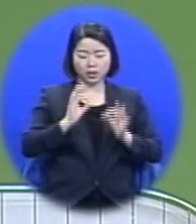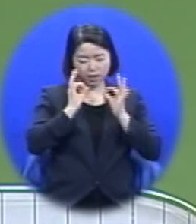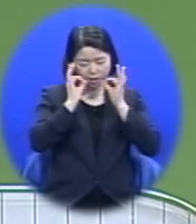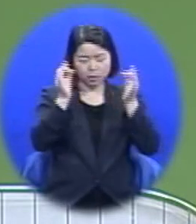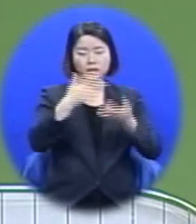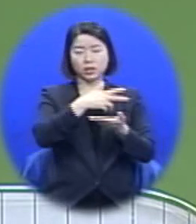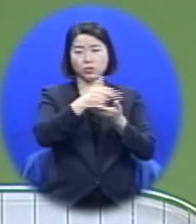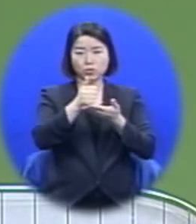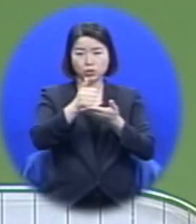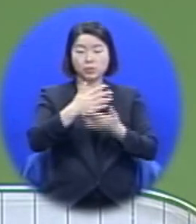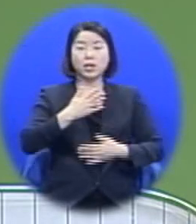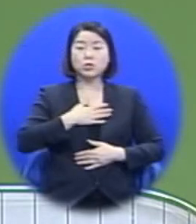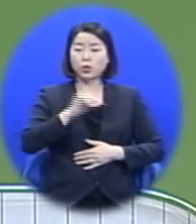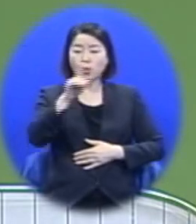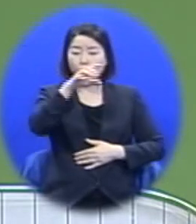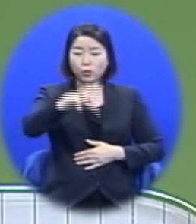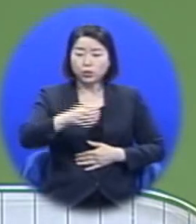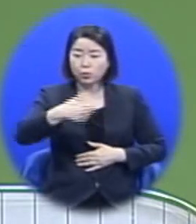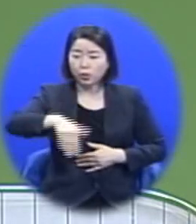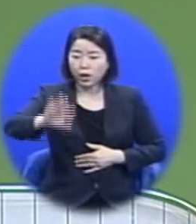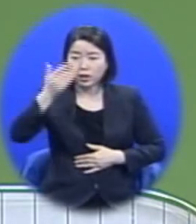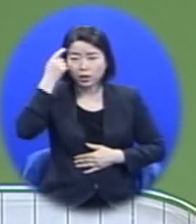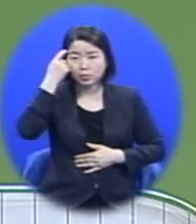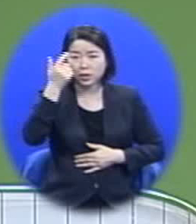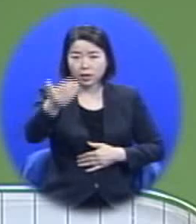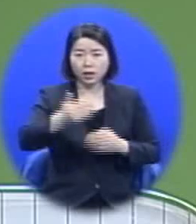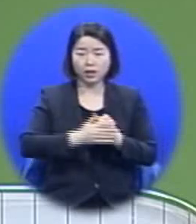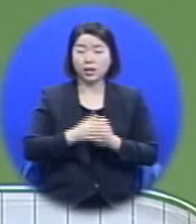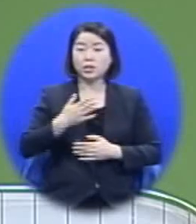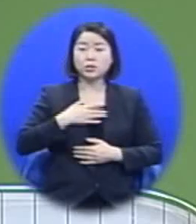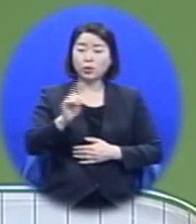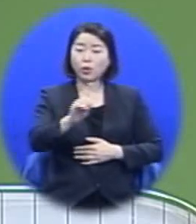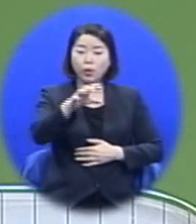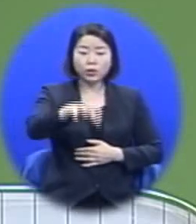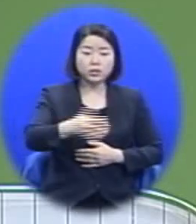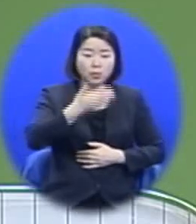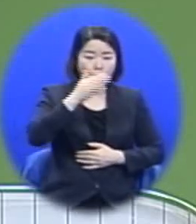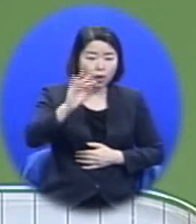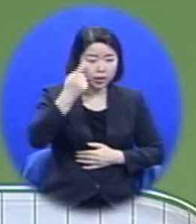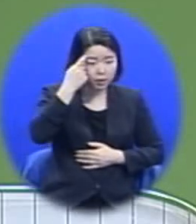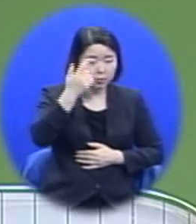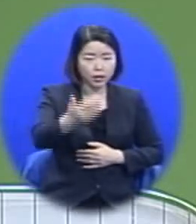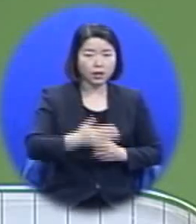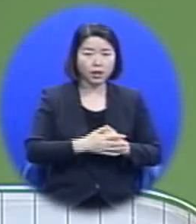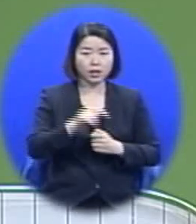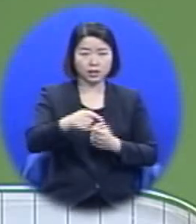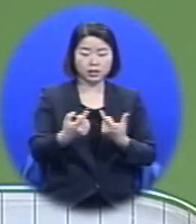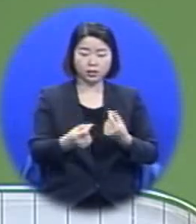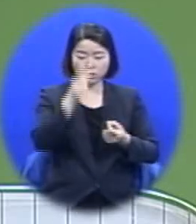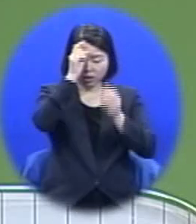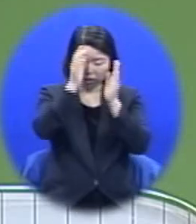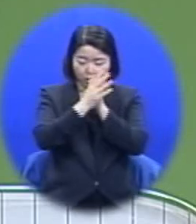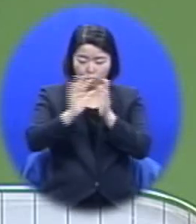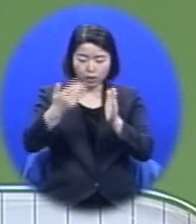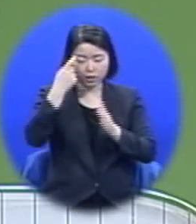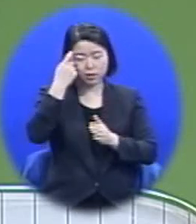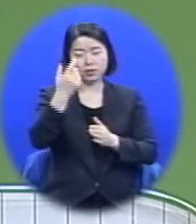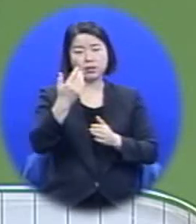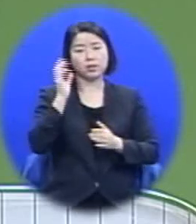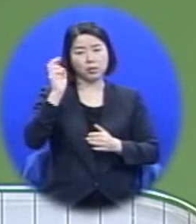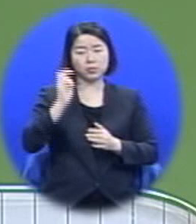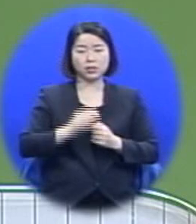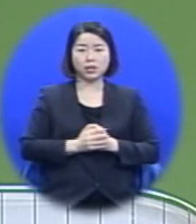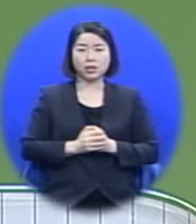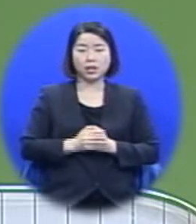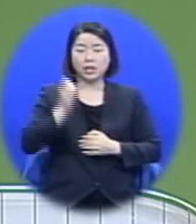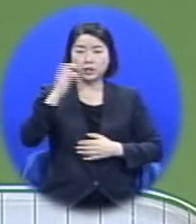저는 어디로 가야되요 저는 어디서 먹어야 돼요 한번 그렇게 기도할 거에요 그리고